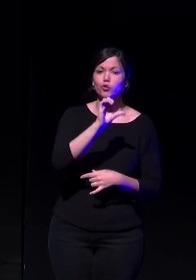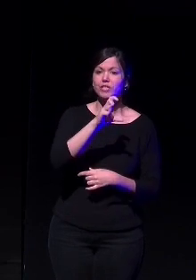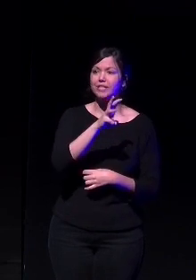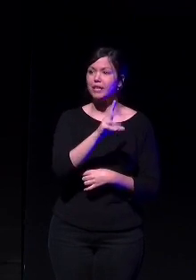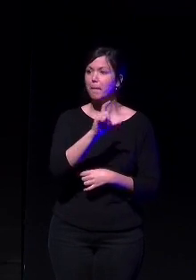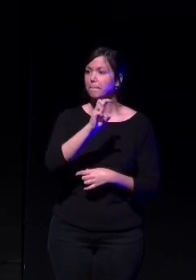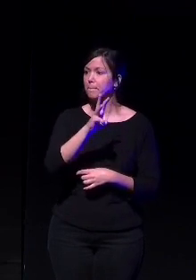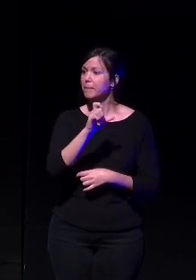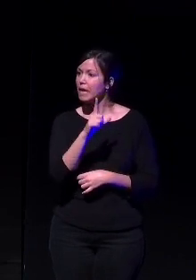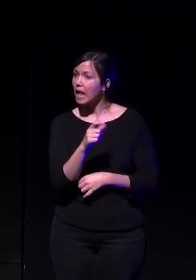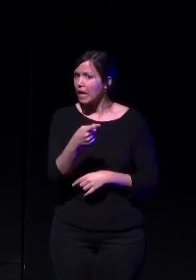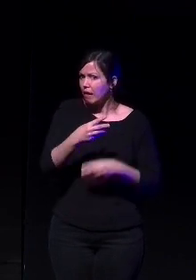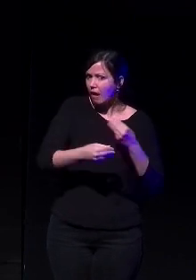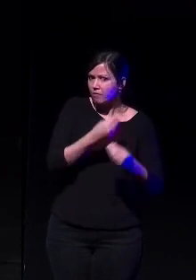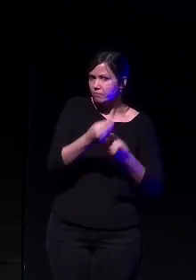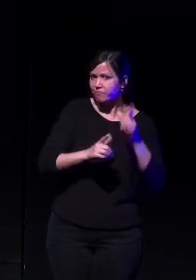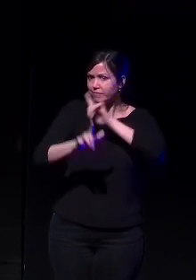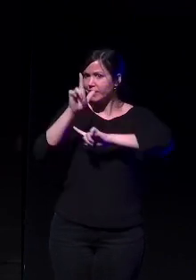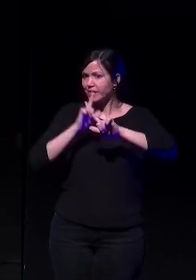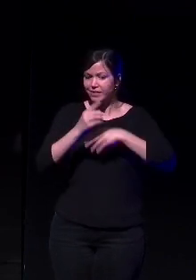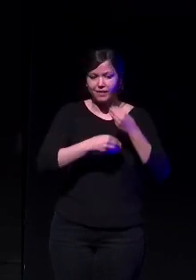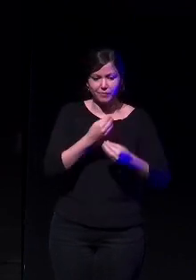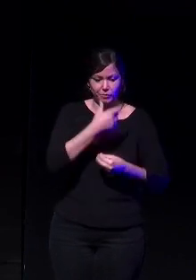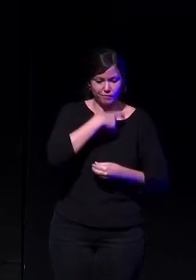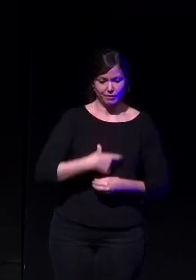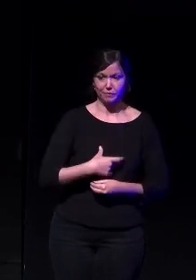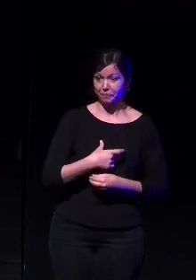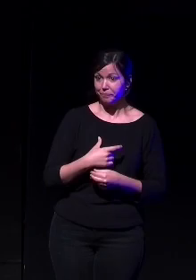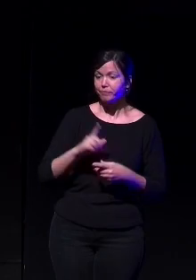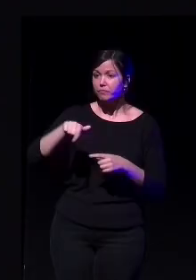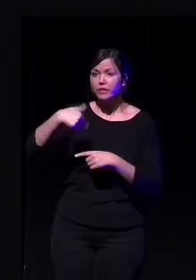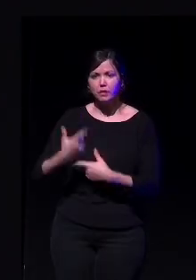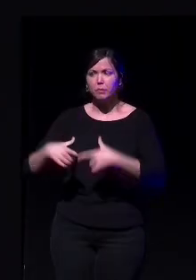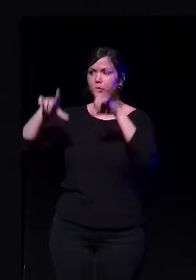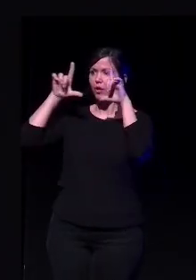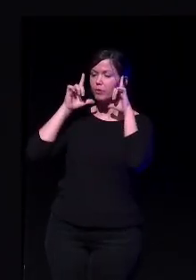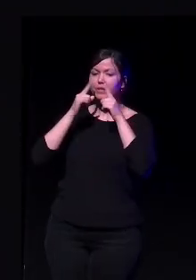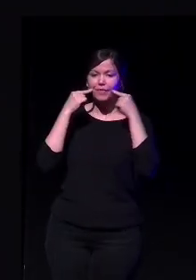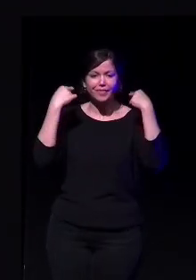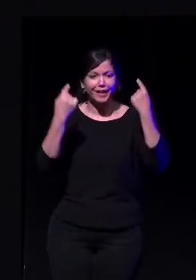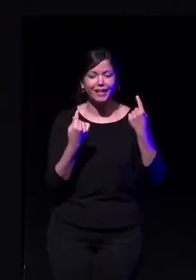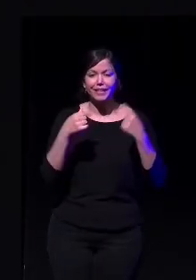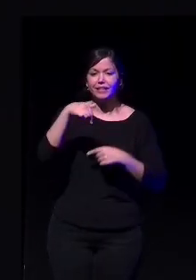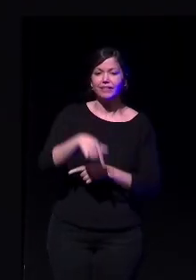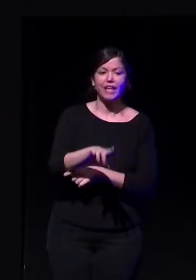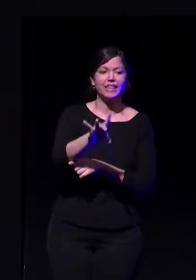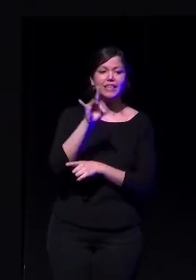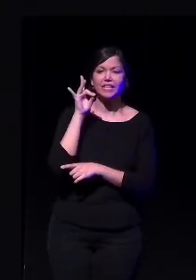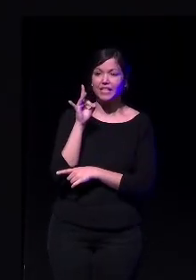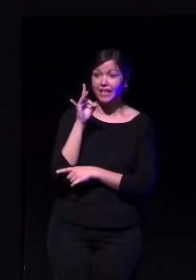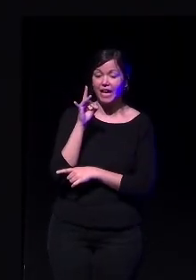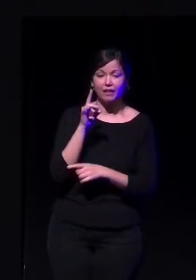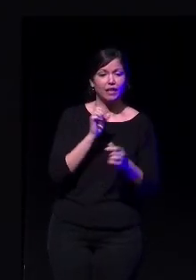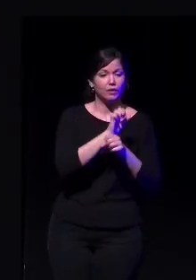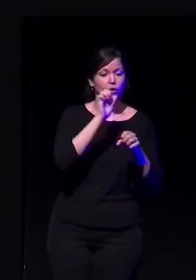en un teatre, doncs, que recull l'esperit d'un altre teatre i amb Dalí també com a protagonista. Dalí va triar que la seva darrera gran